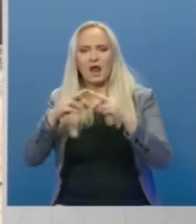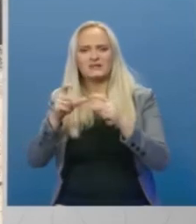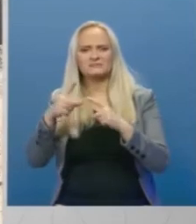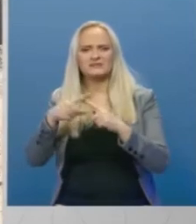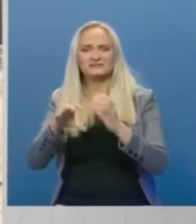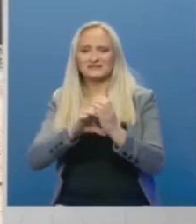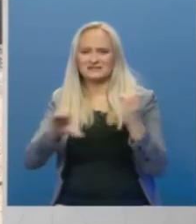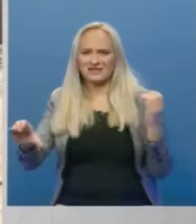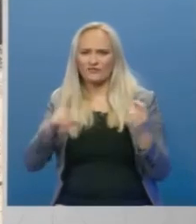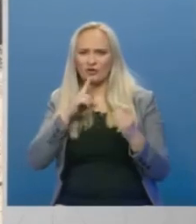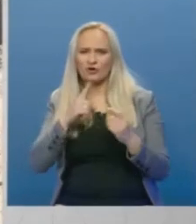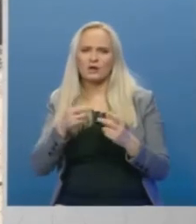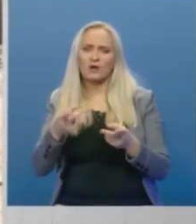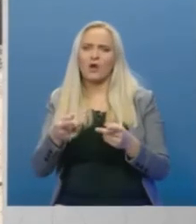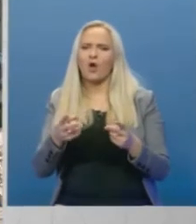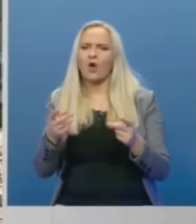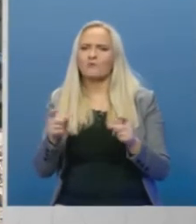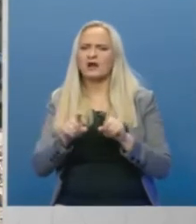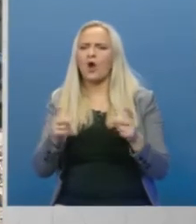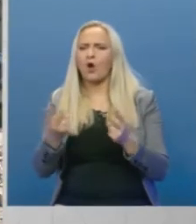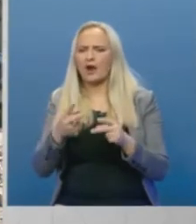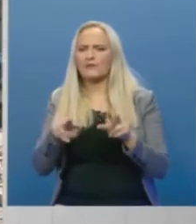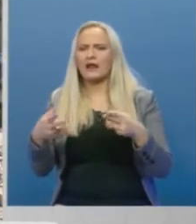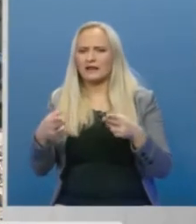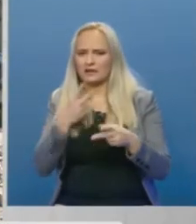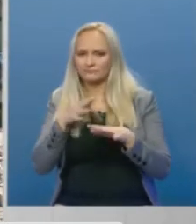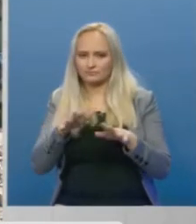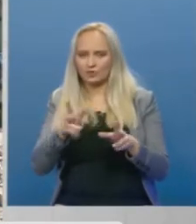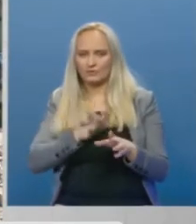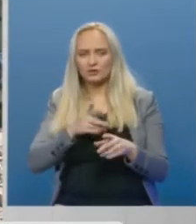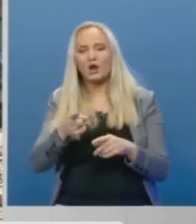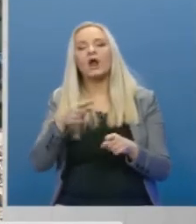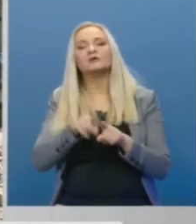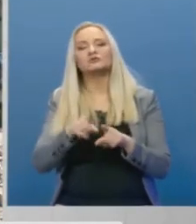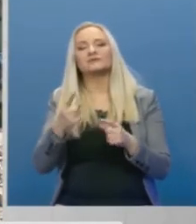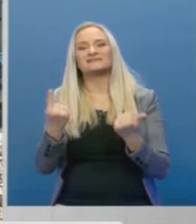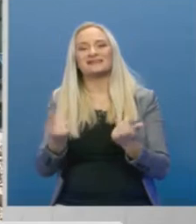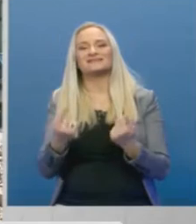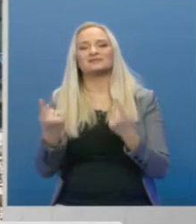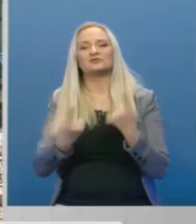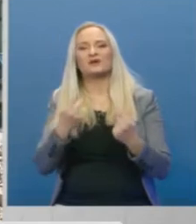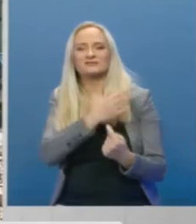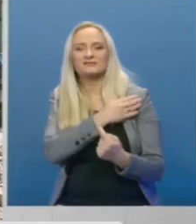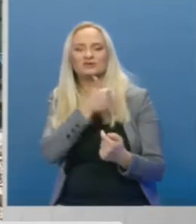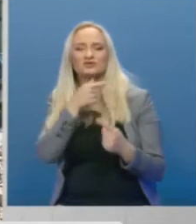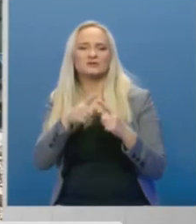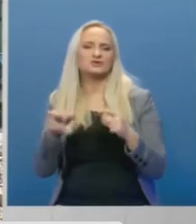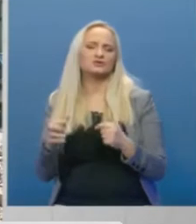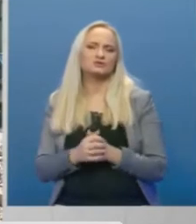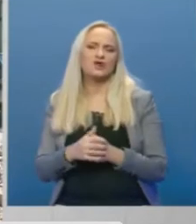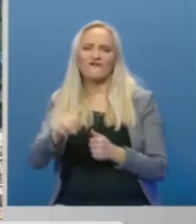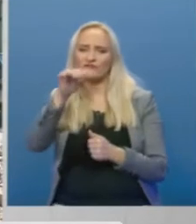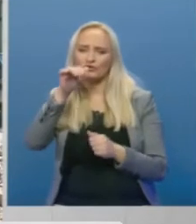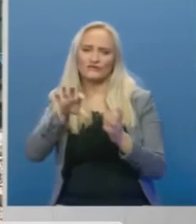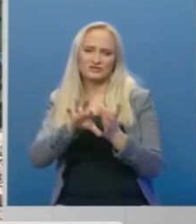azbestne cijevi koji su karcinogene. S obzirom na situaciju na koju su naišli na terenu, bar što se tiče